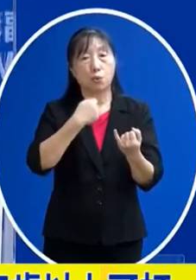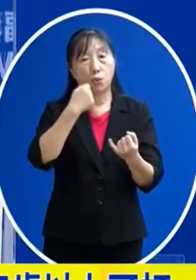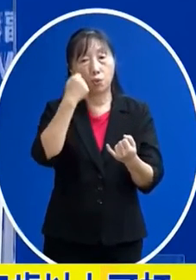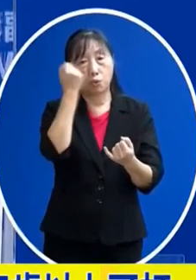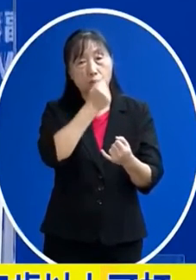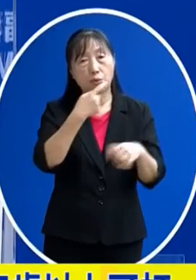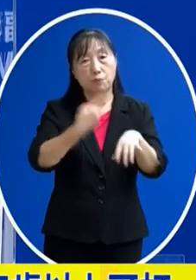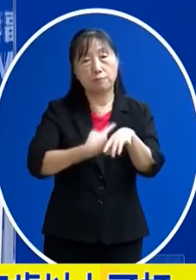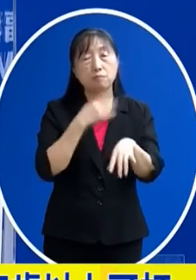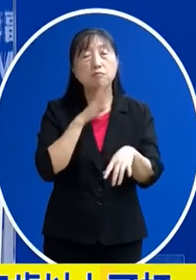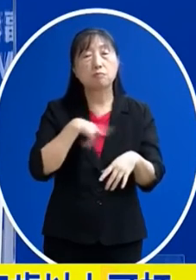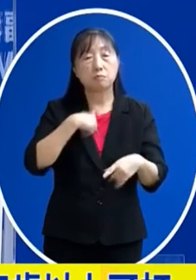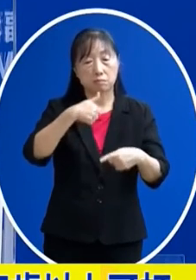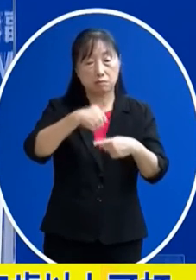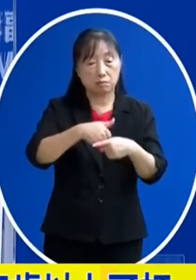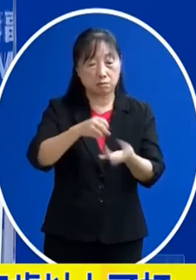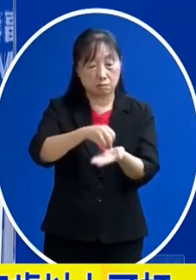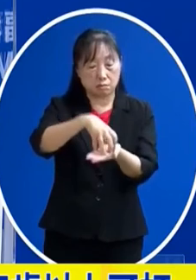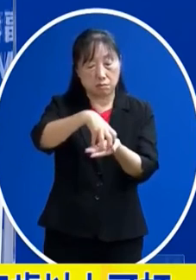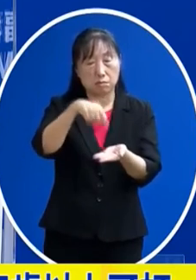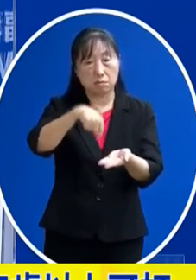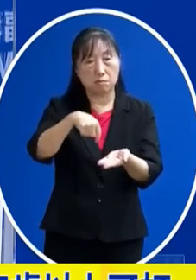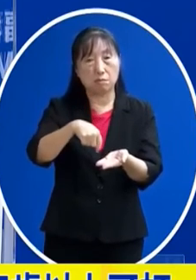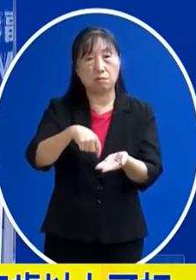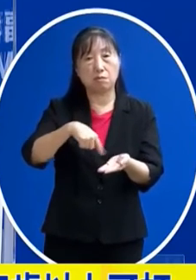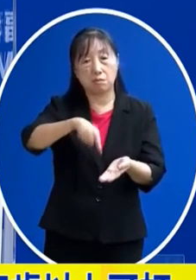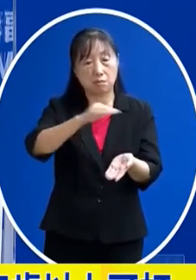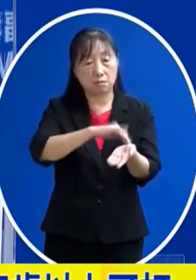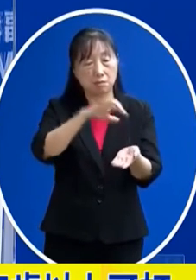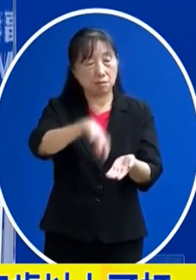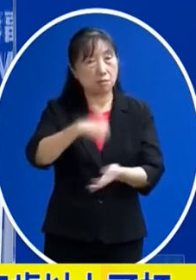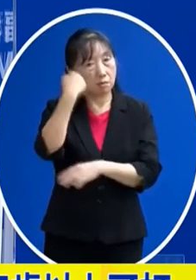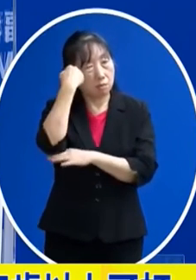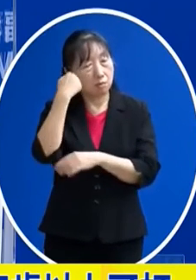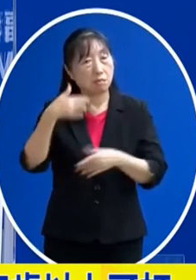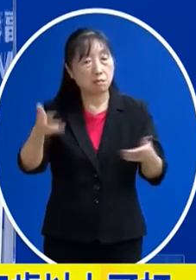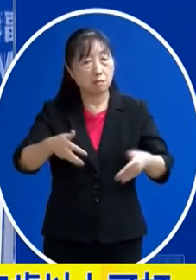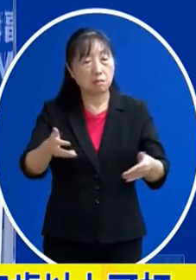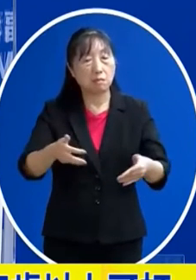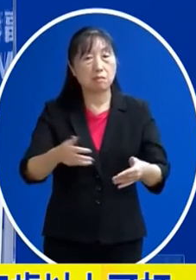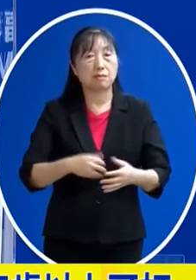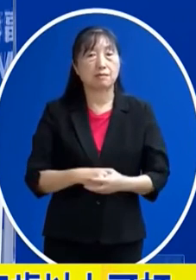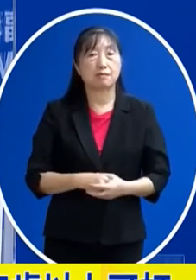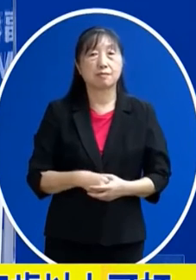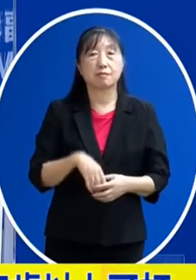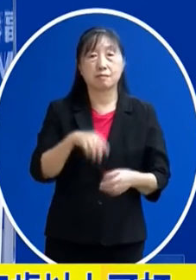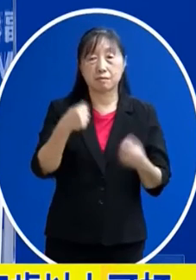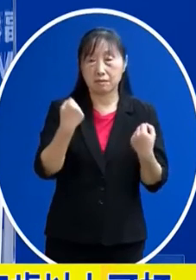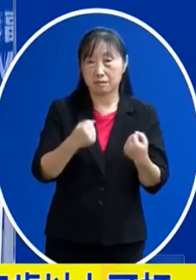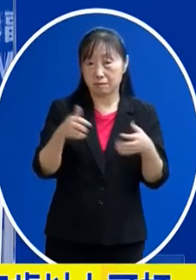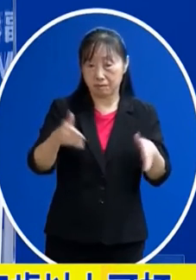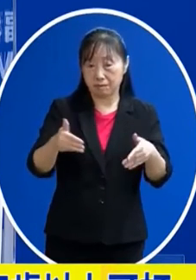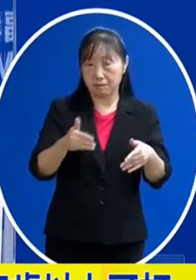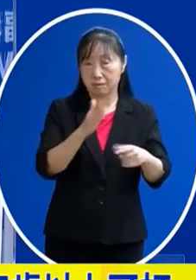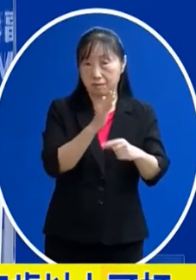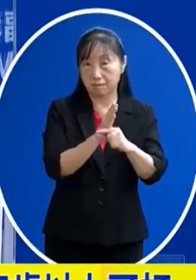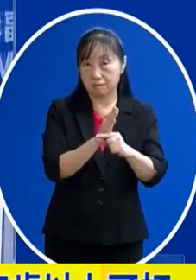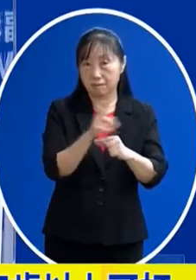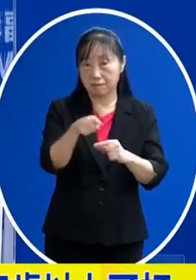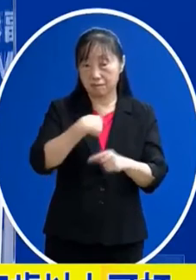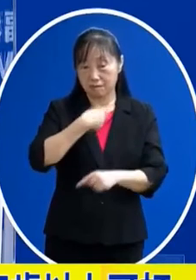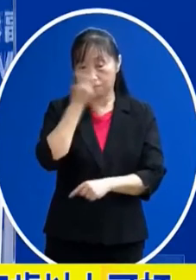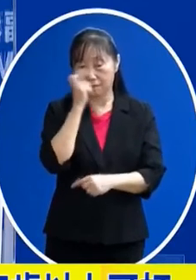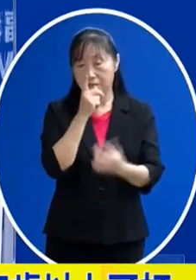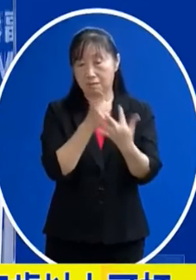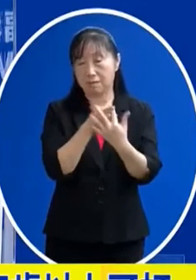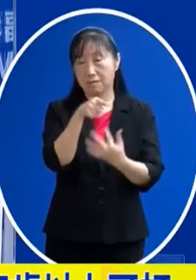疾病，那其实他住院的目的也是为了这个血液肿瘤的治疗，但是在治疗的期间，因为有检